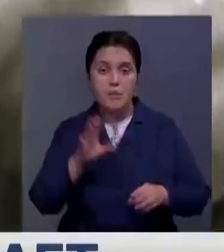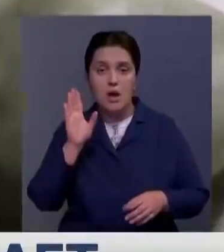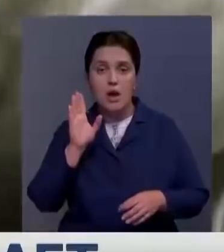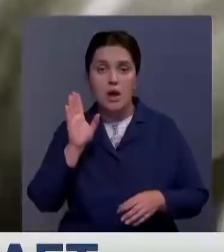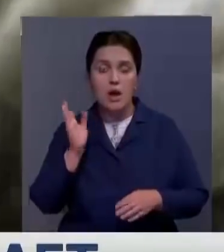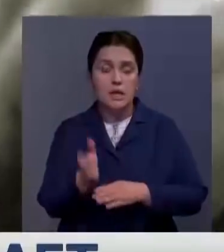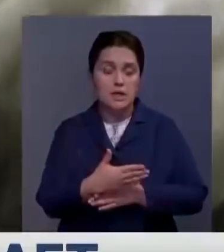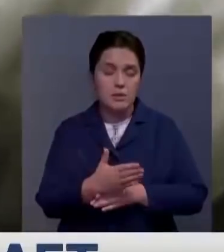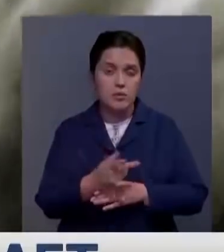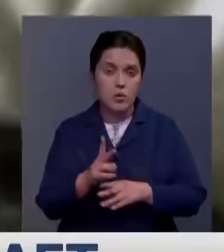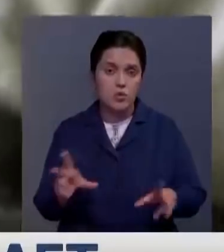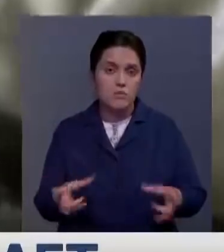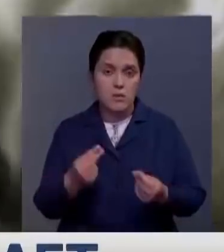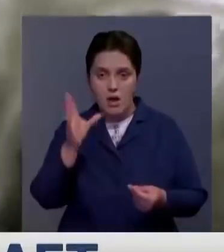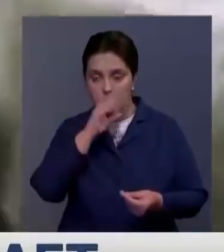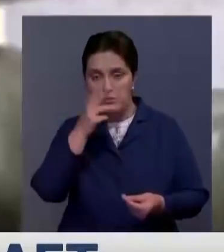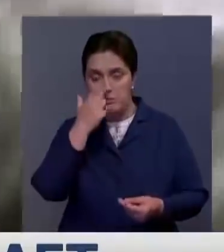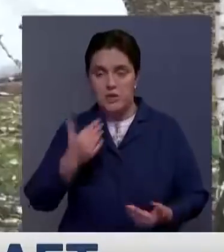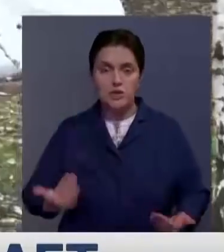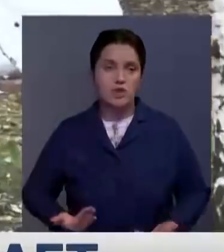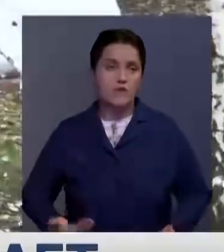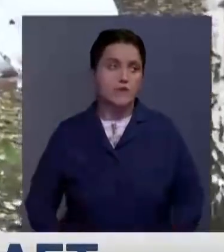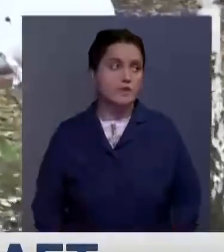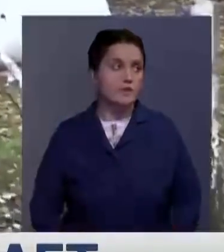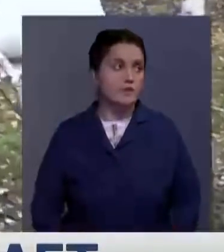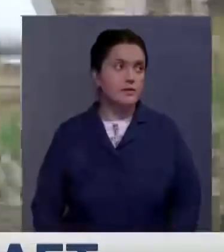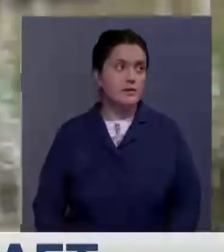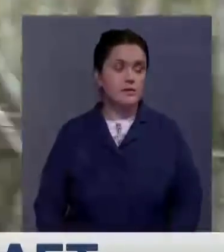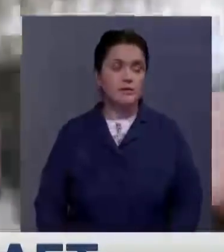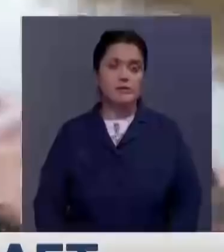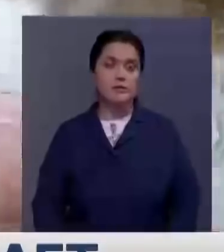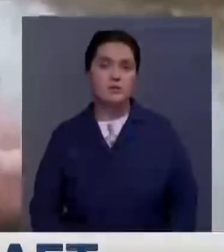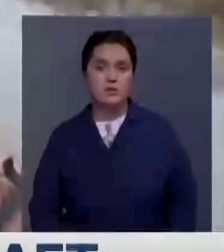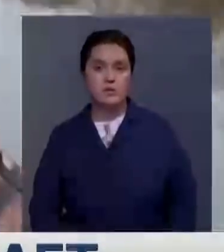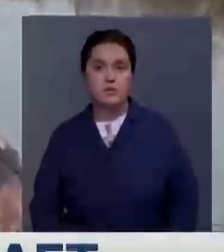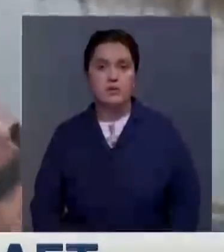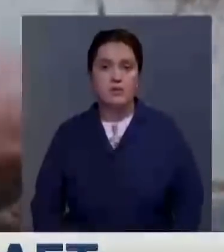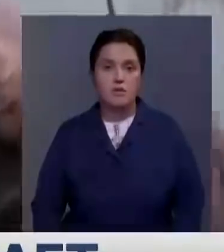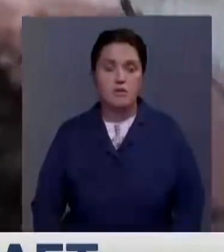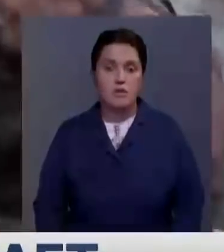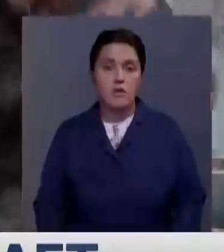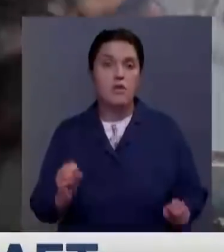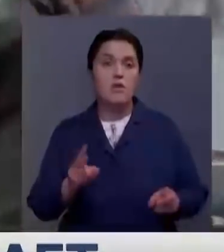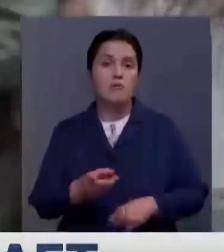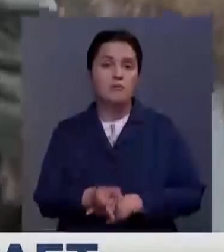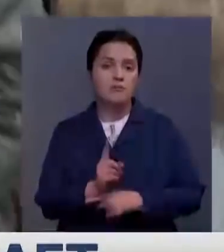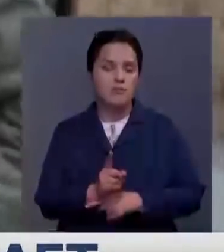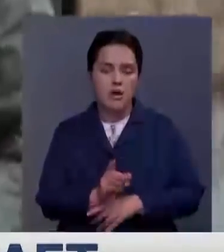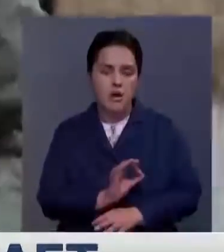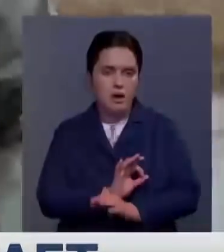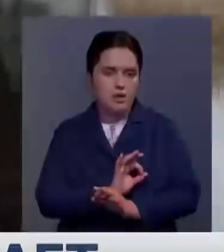но малек успешно прижился. Серега, ну что, как там сегодня улов? За такой погоды улов более чем